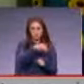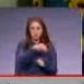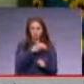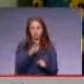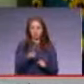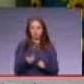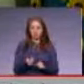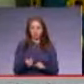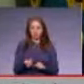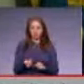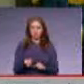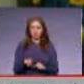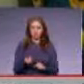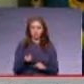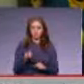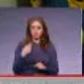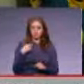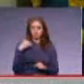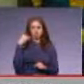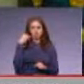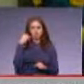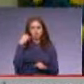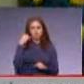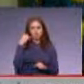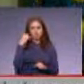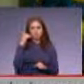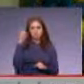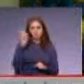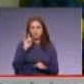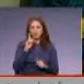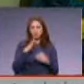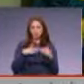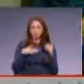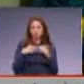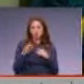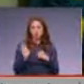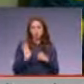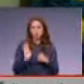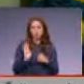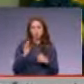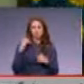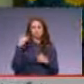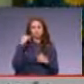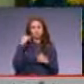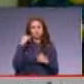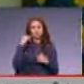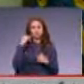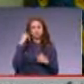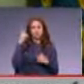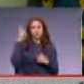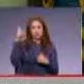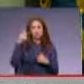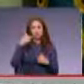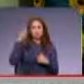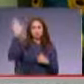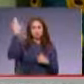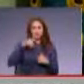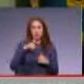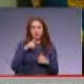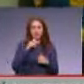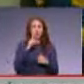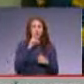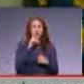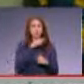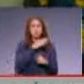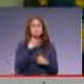سليم. طبعا احنا ما اتصلناش بيه، لناش دعوة. فوجئنا بيتصل اتصلنا بيه اسف، فبنقول له تعالى شوف الحاجة،